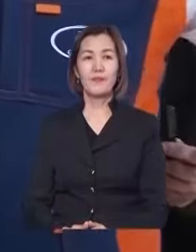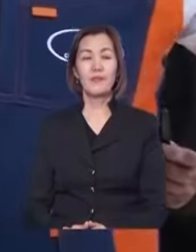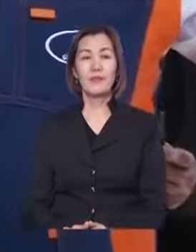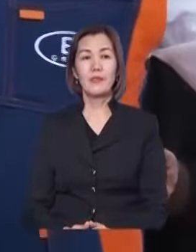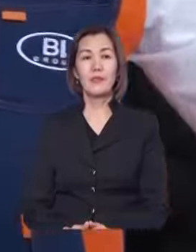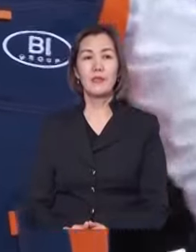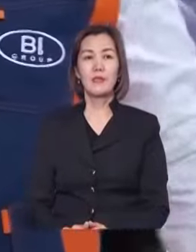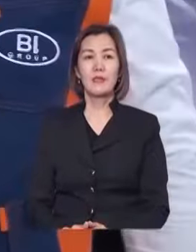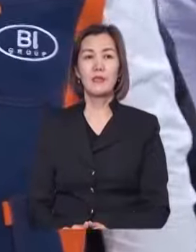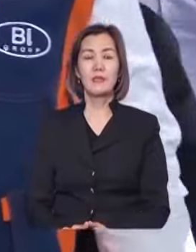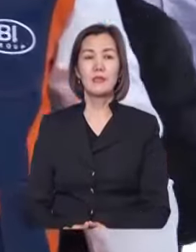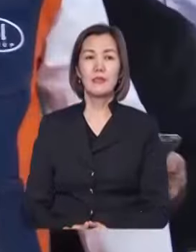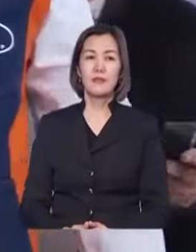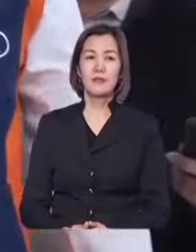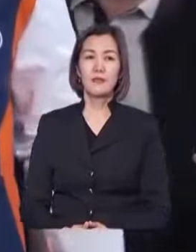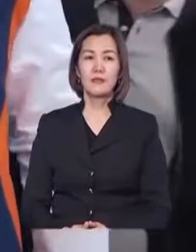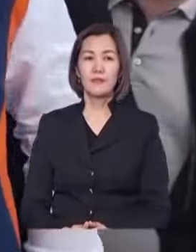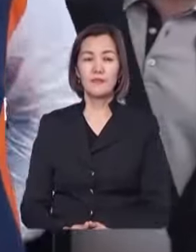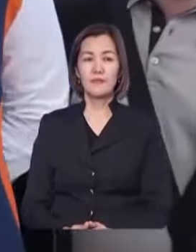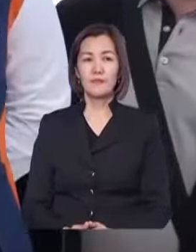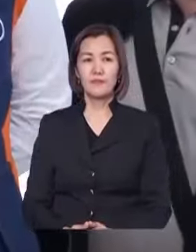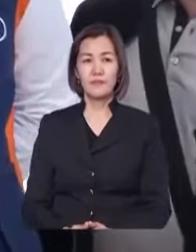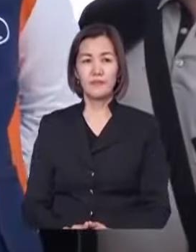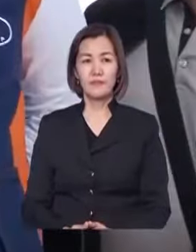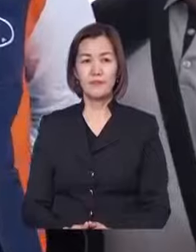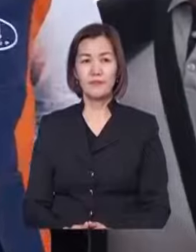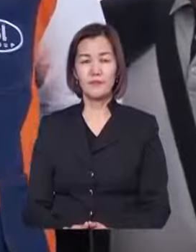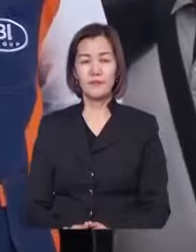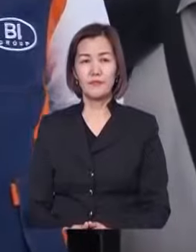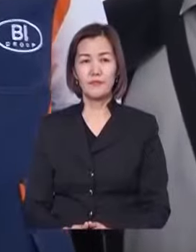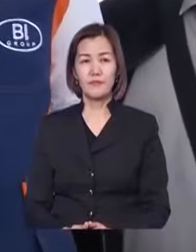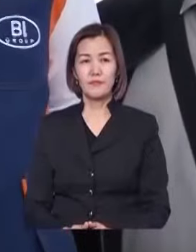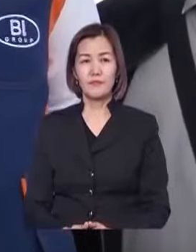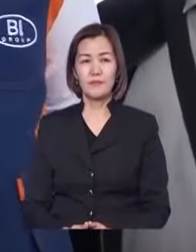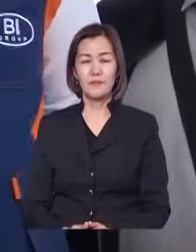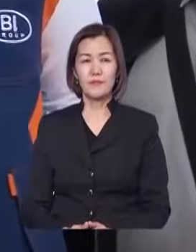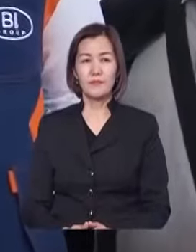задействованы, планируем до конца мая, начало июня завершить каркас и приступить уже к отделочным работам.